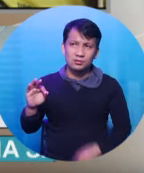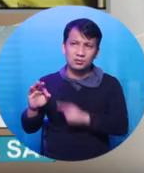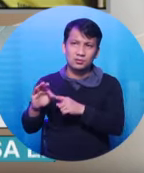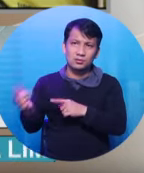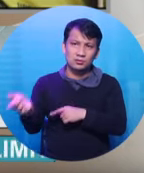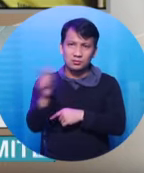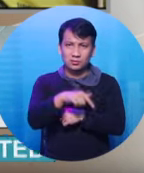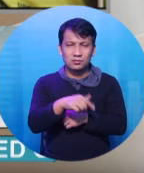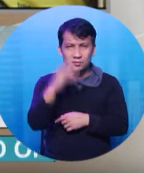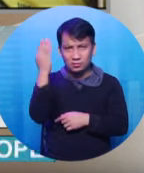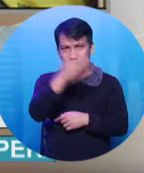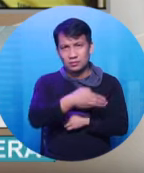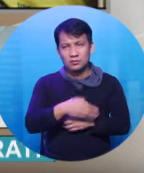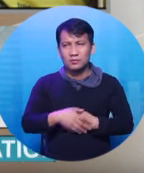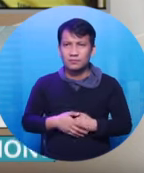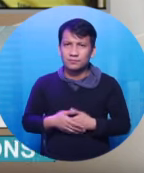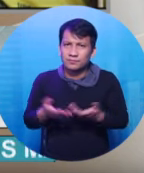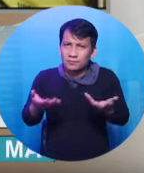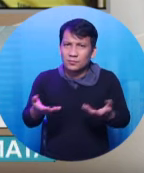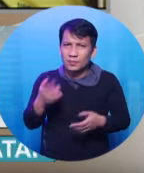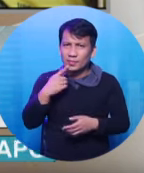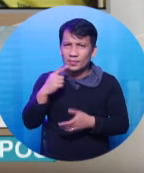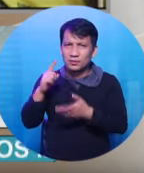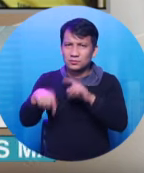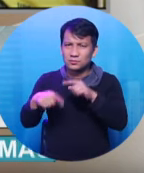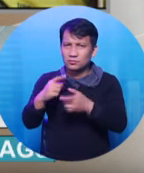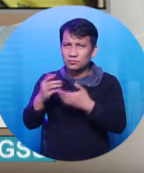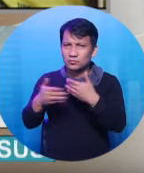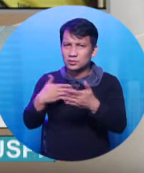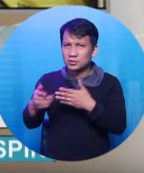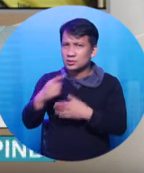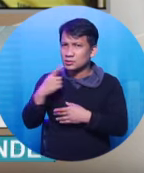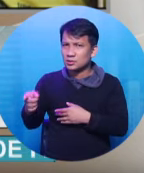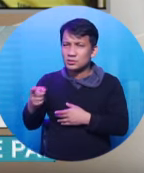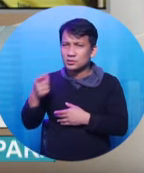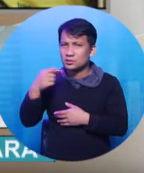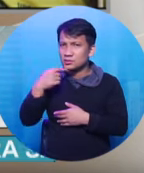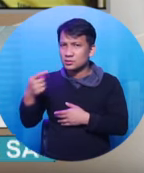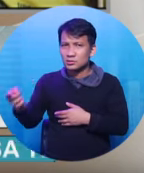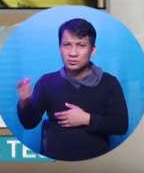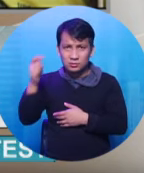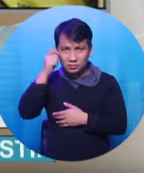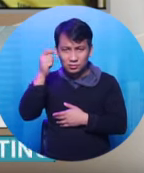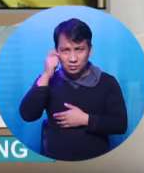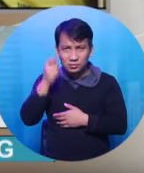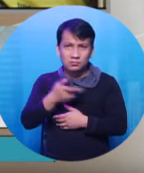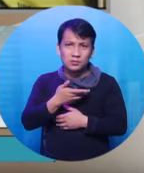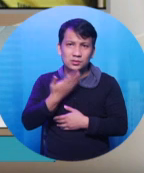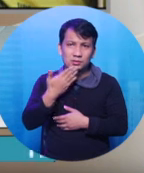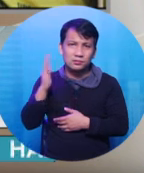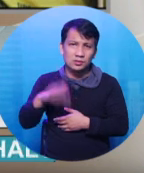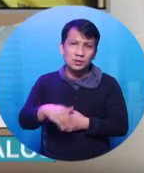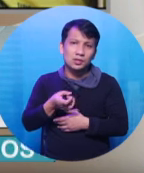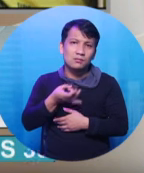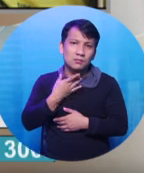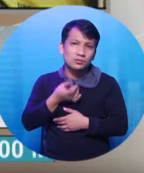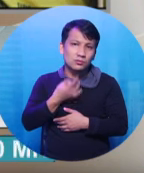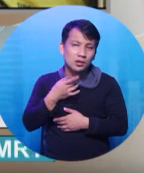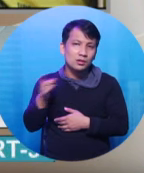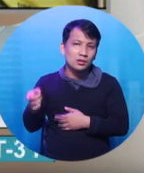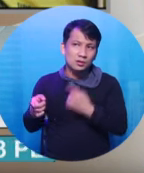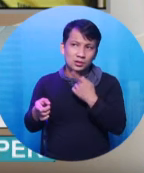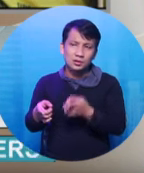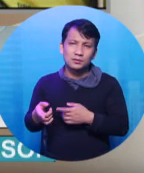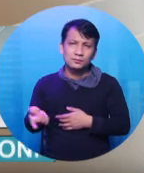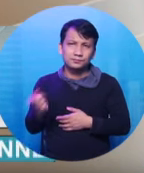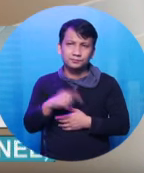ex niya. Kaya kung ano-ano sinasabi niya dyan kay Tyrone, mga kabastusan ng mga sinasabi. Okay, sandila